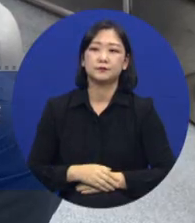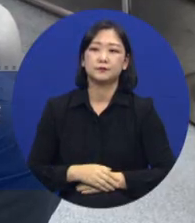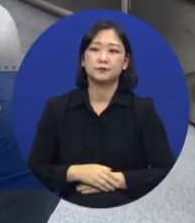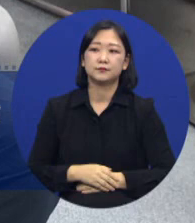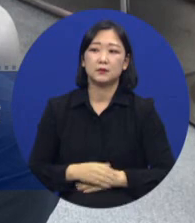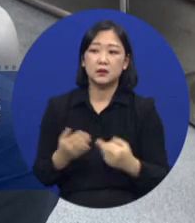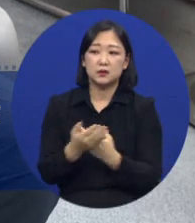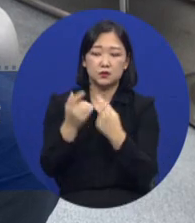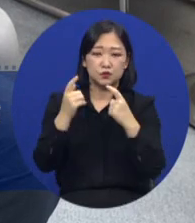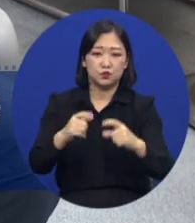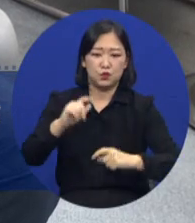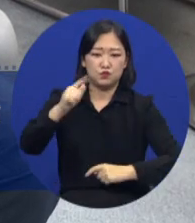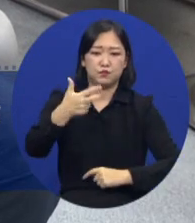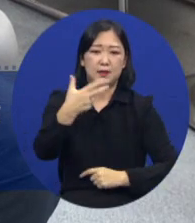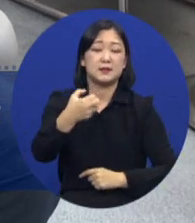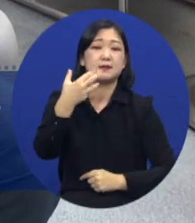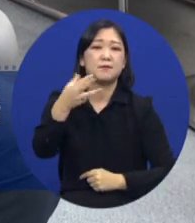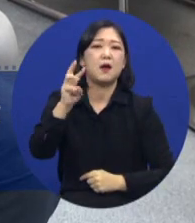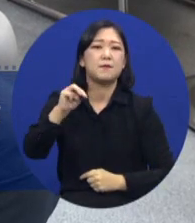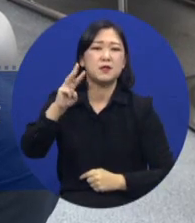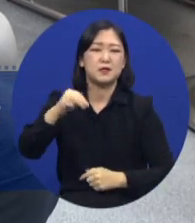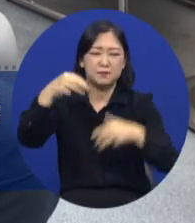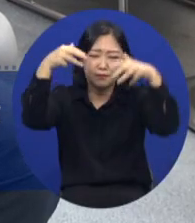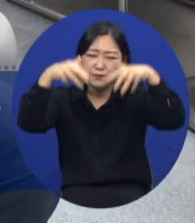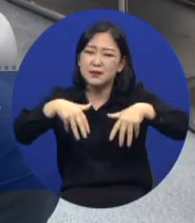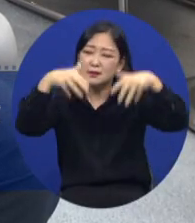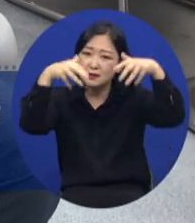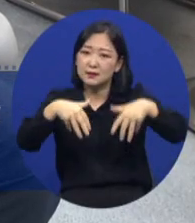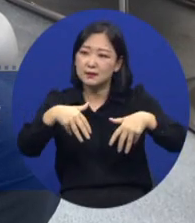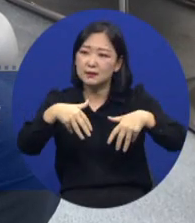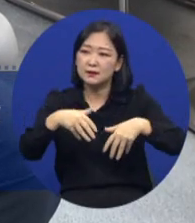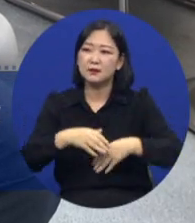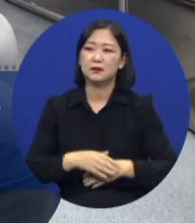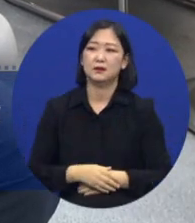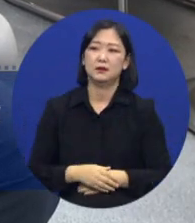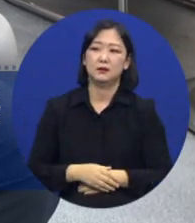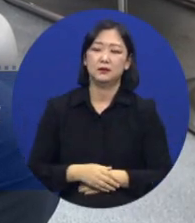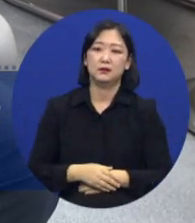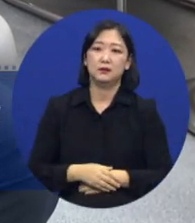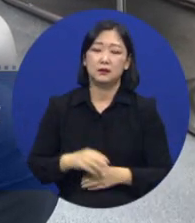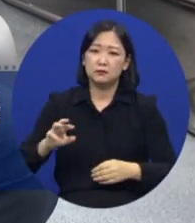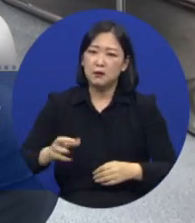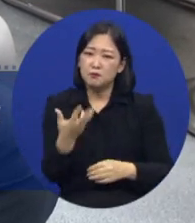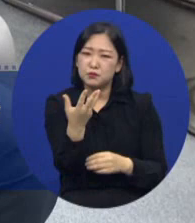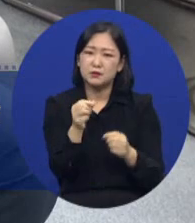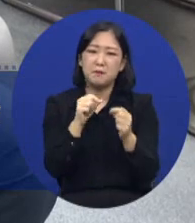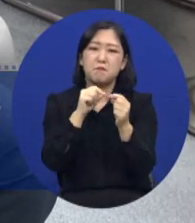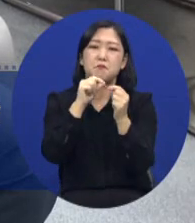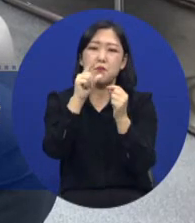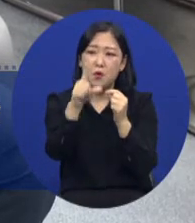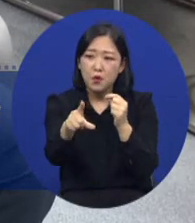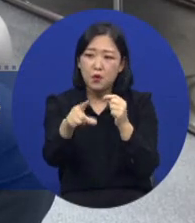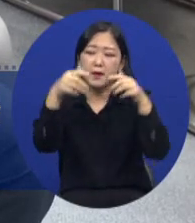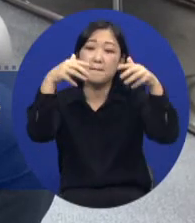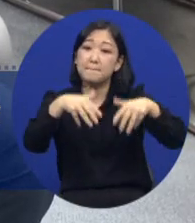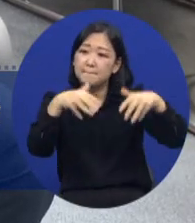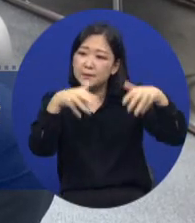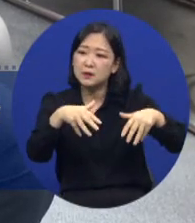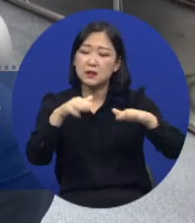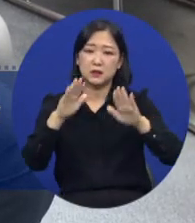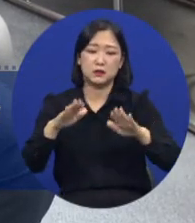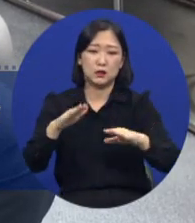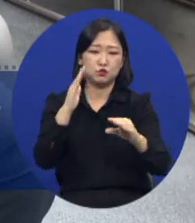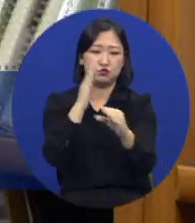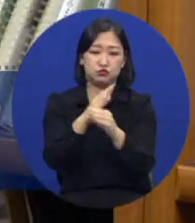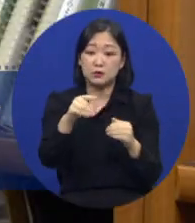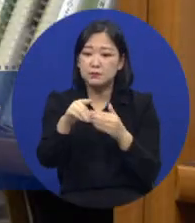이미 그 제주도에 678mm 정도의 기록적인 강우가 내렸는데요. 태풍이 멀리 있을 때 지금 내리는 강우고요. 이제는 태풍